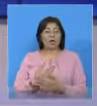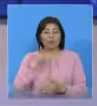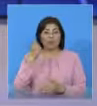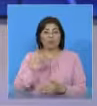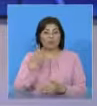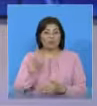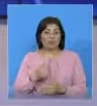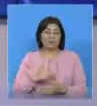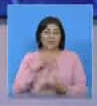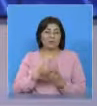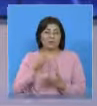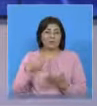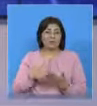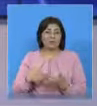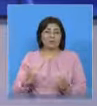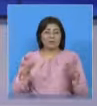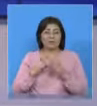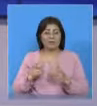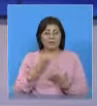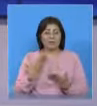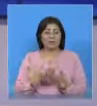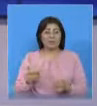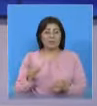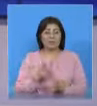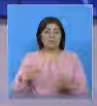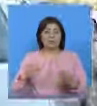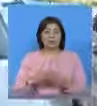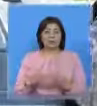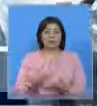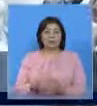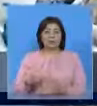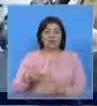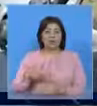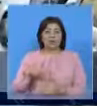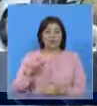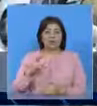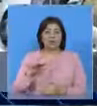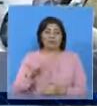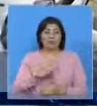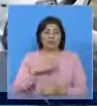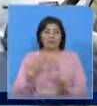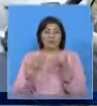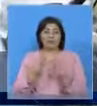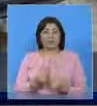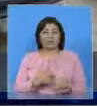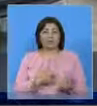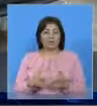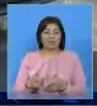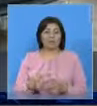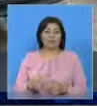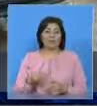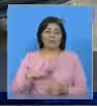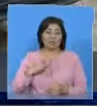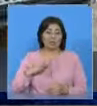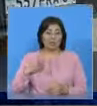году? Ответ на этот вопрос искала наша съемочная группа. Гульбану Жалгасбаева несколько дней готовила дочь к первому